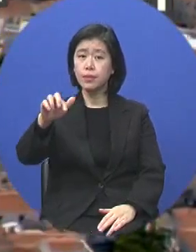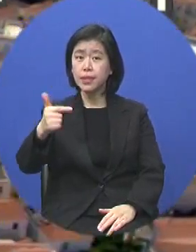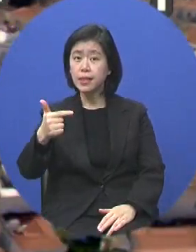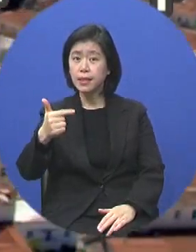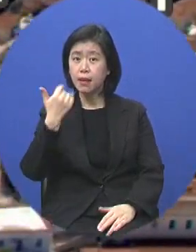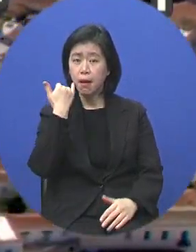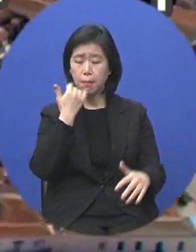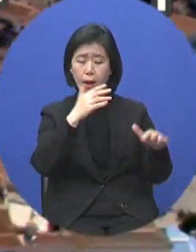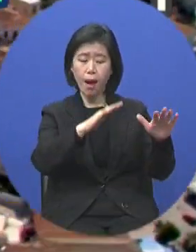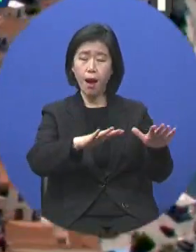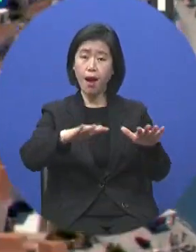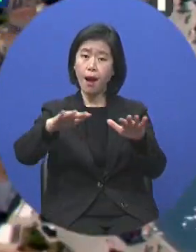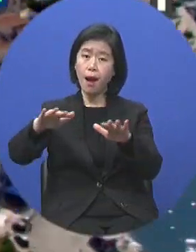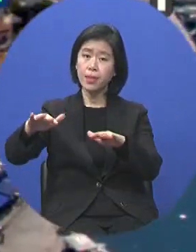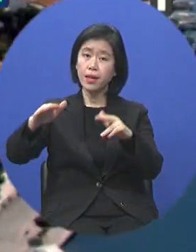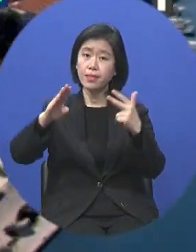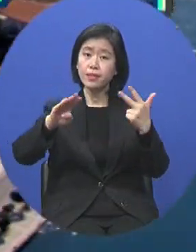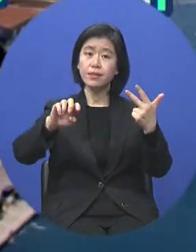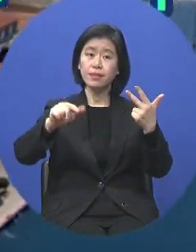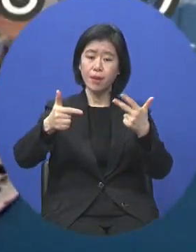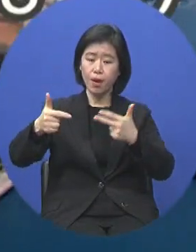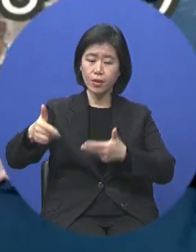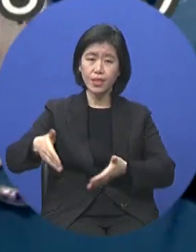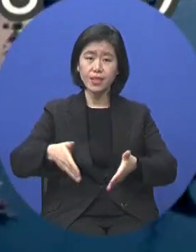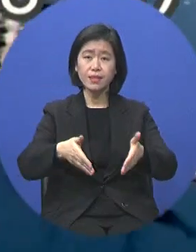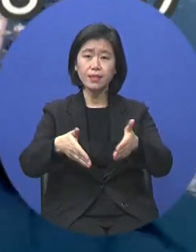바닷가 칠번국도